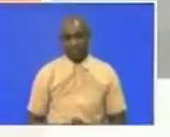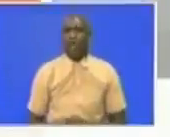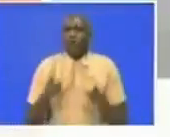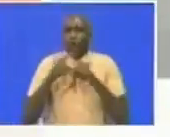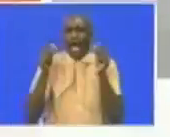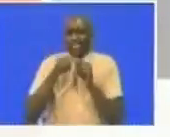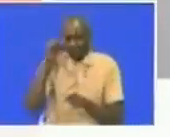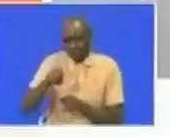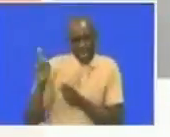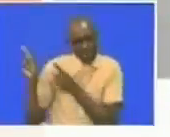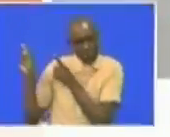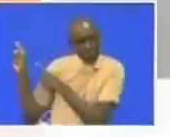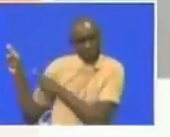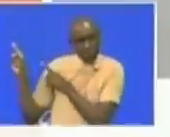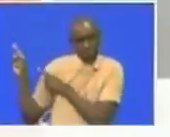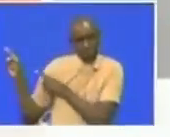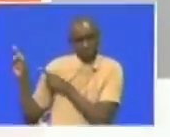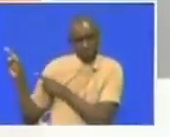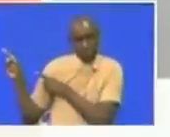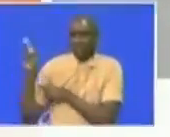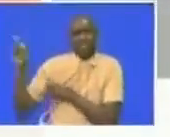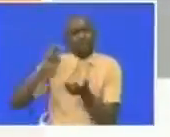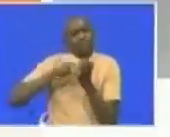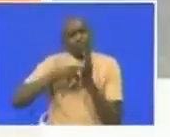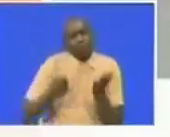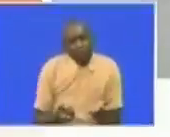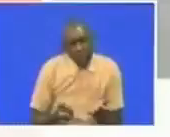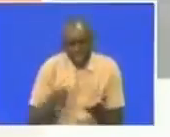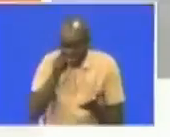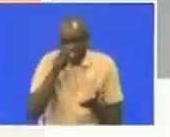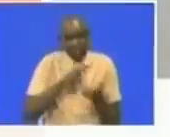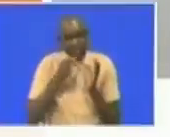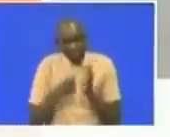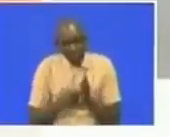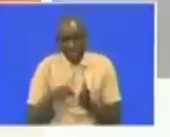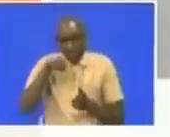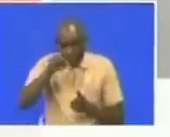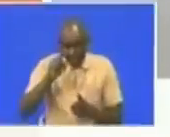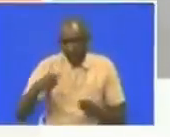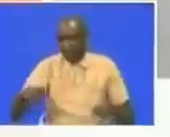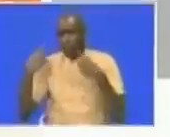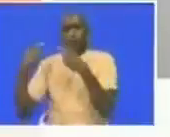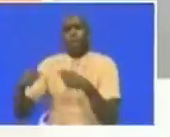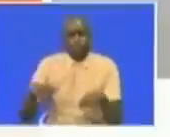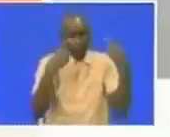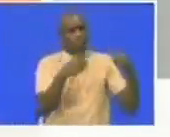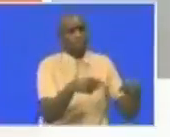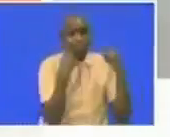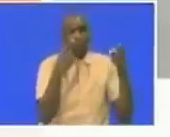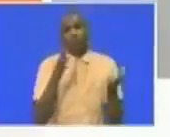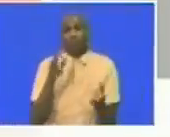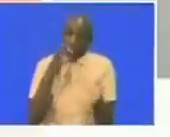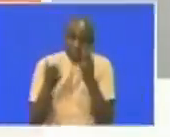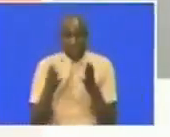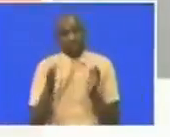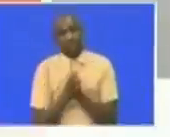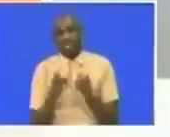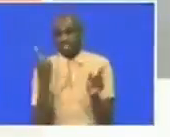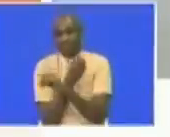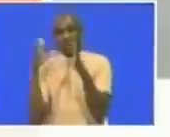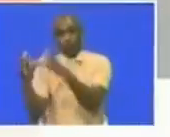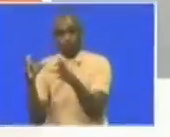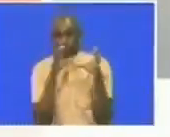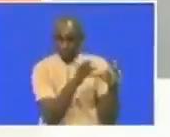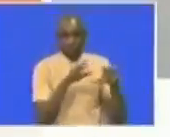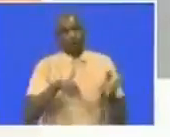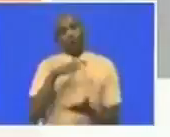Katika kamusi ya leo tunaangazia neno mgogoro. Mgogoro ni hali ya kuhitilafiana inayoweza kutokea kati ya pande mbili